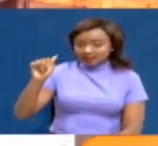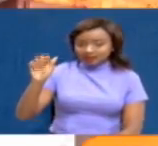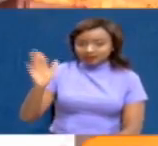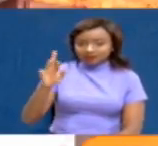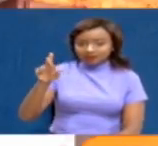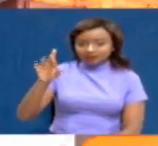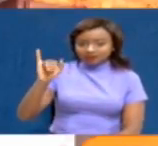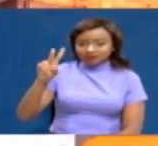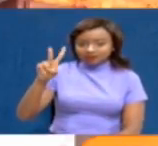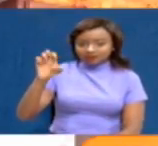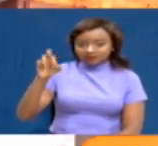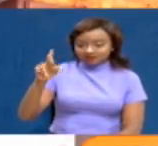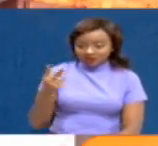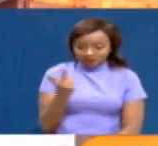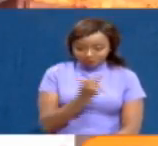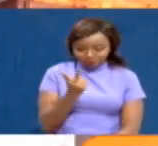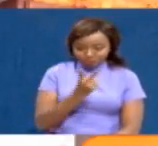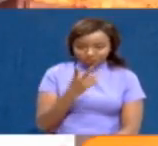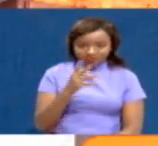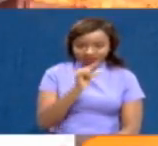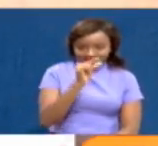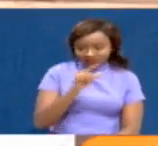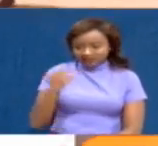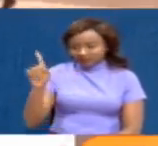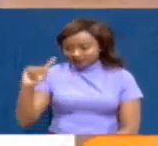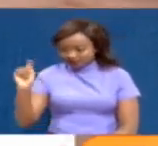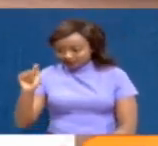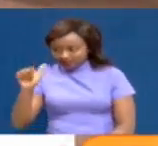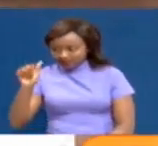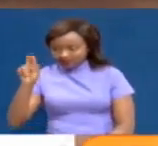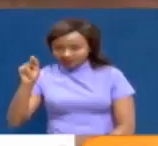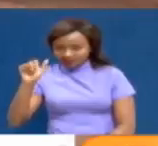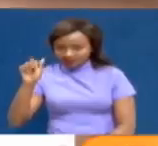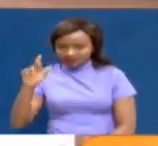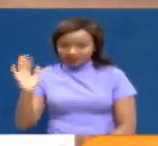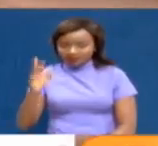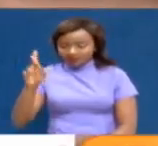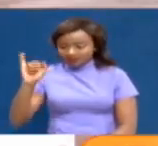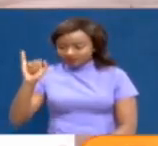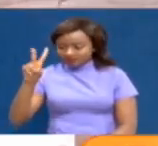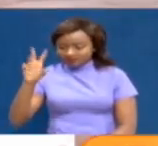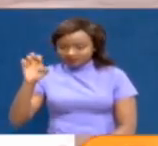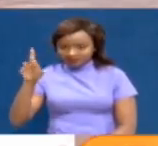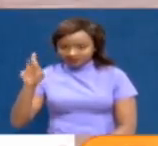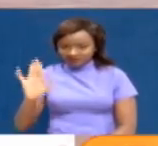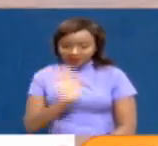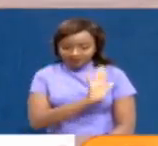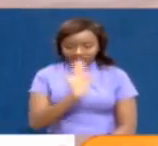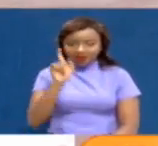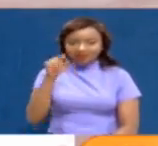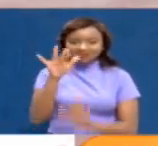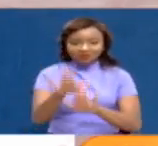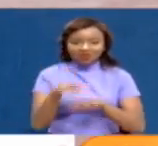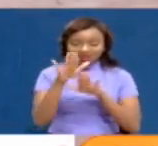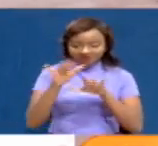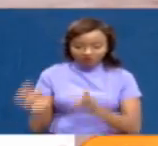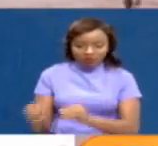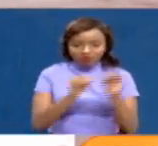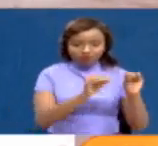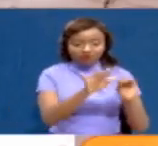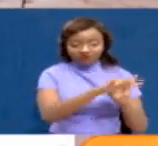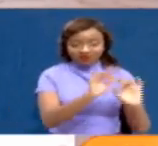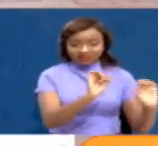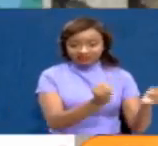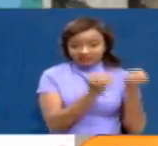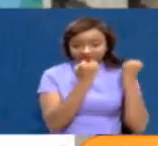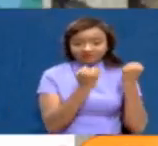kuwa waangalifu sana katika siku kadhaa zijazo na kuhamia maeneo salama. Kwa mujibu wa idara ya utabiri